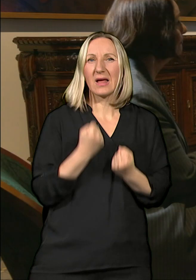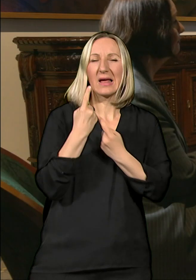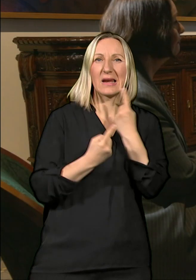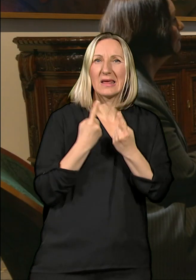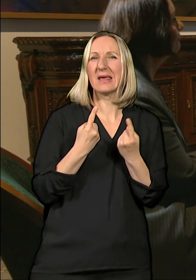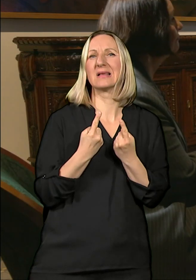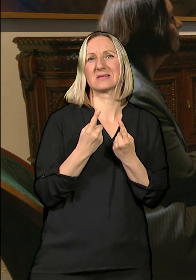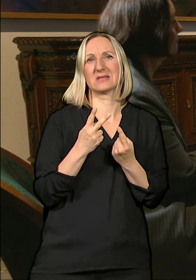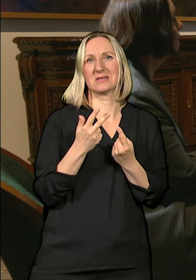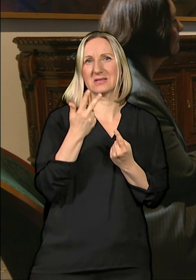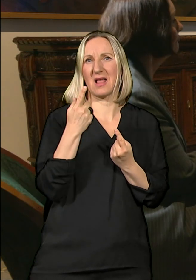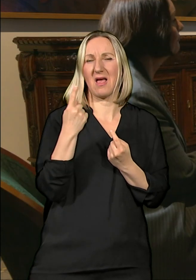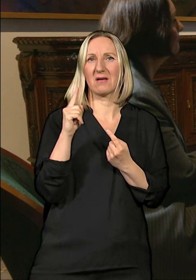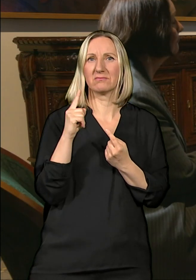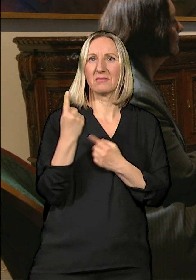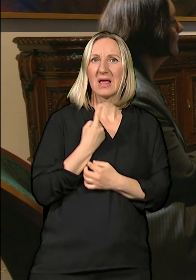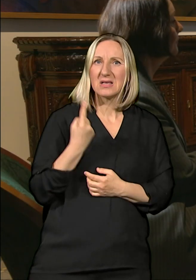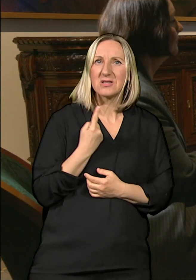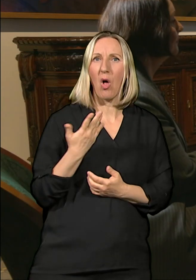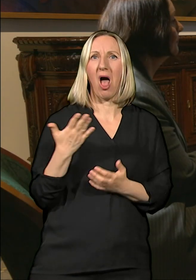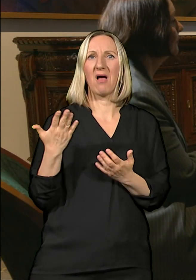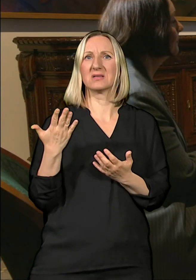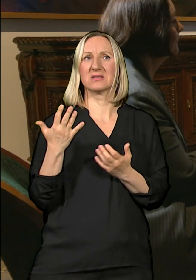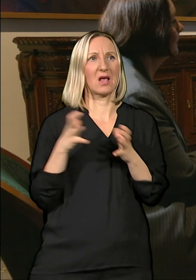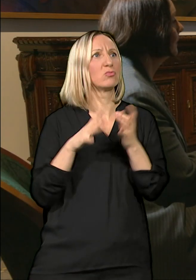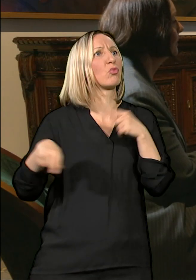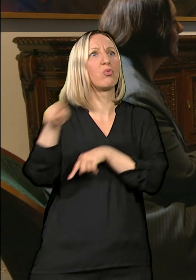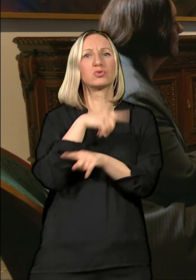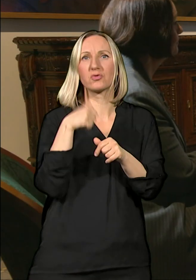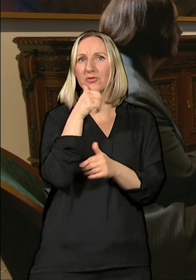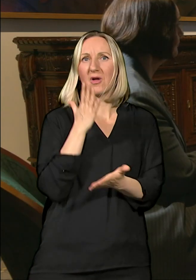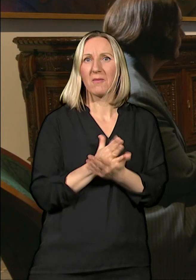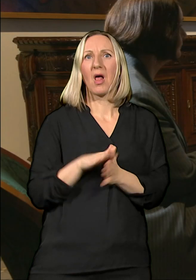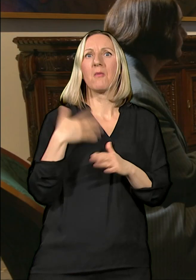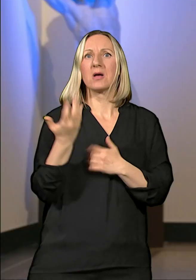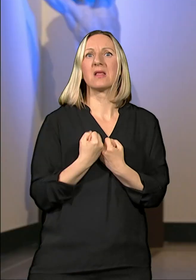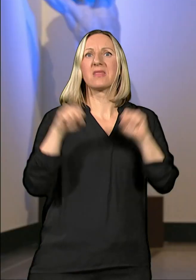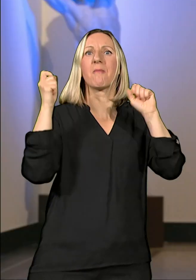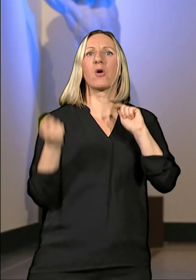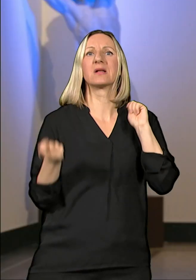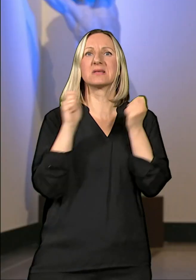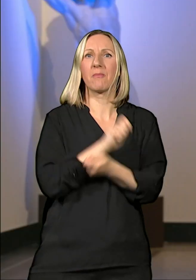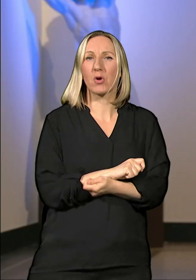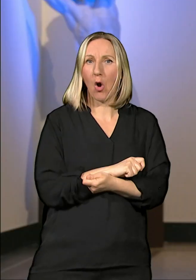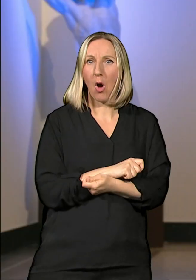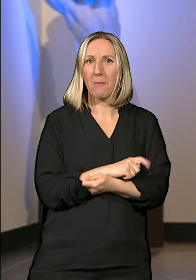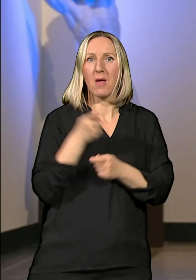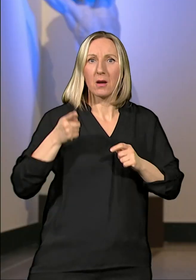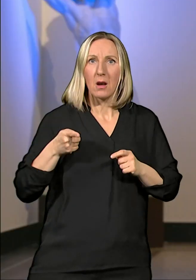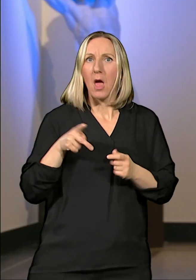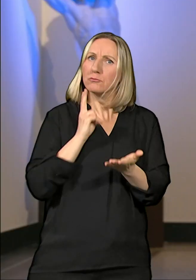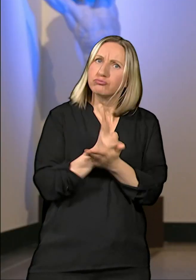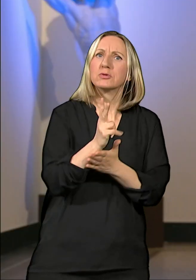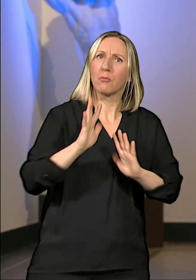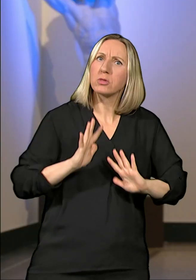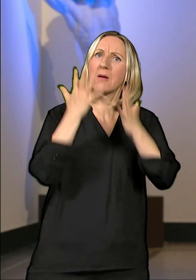uz tu izolaciju i sve ono kroz što smo kao društvo prošli, pa onda te demokratske promene, to da se ide na demonstracije. Ja sam kao